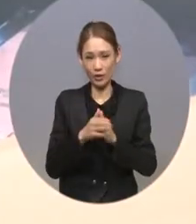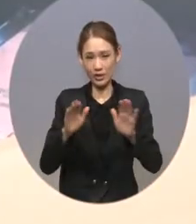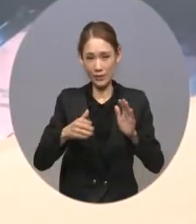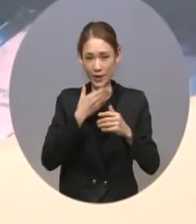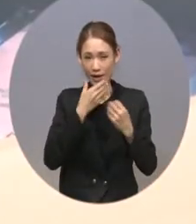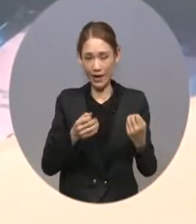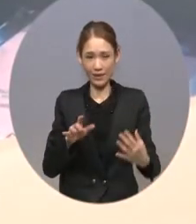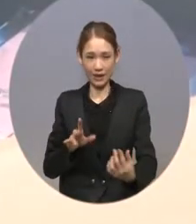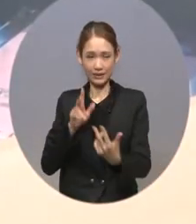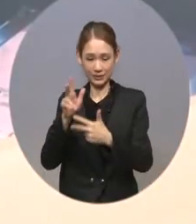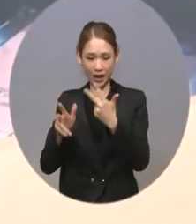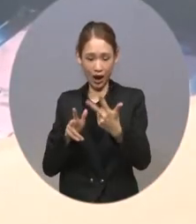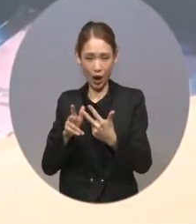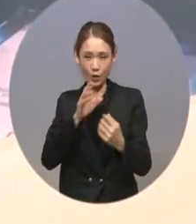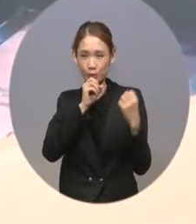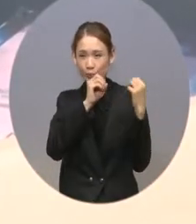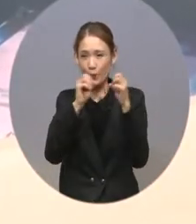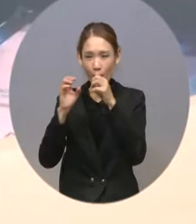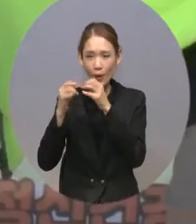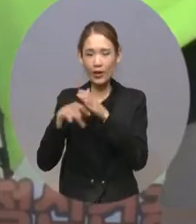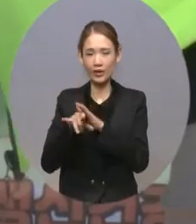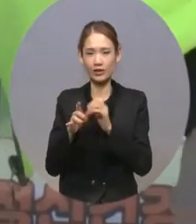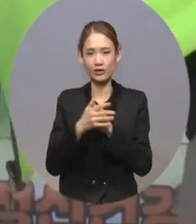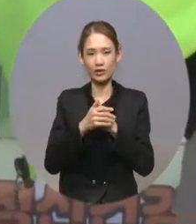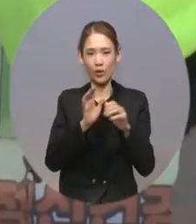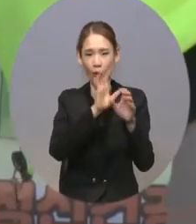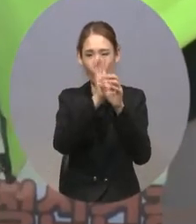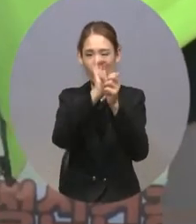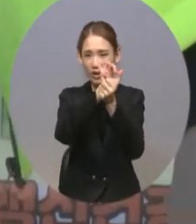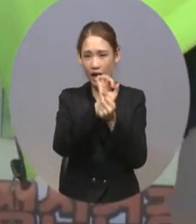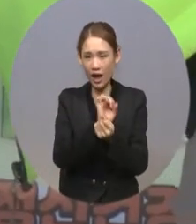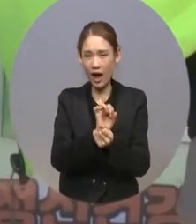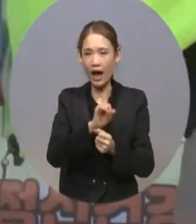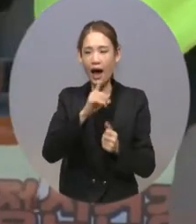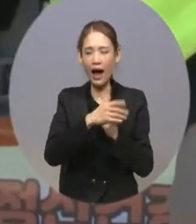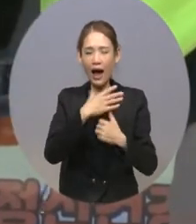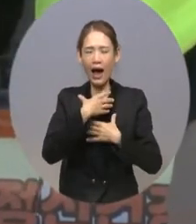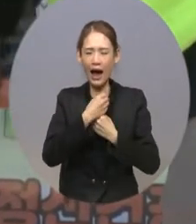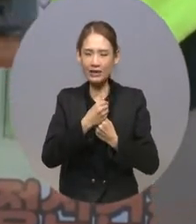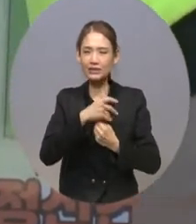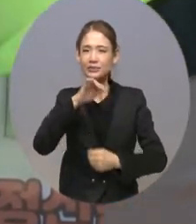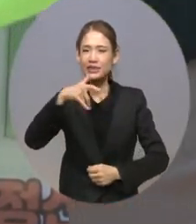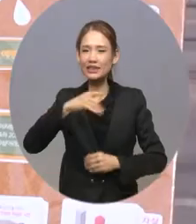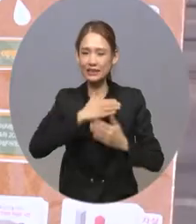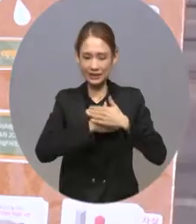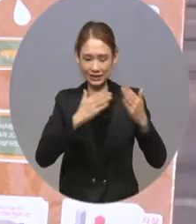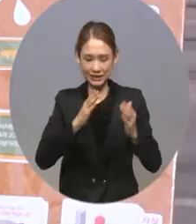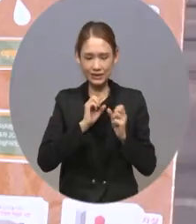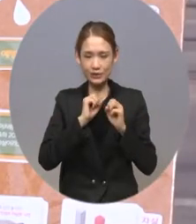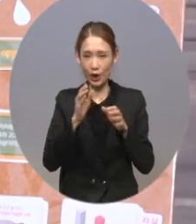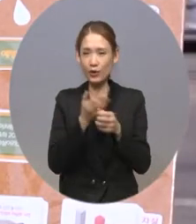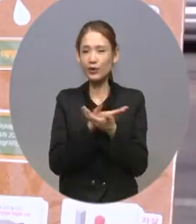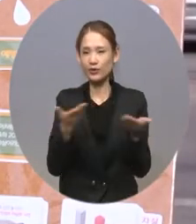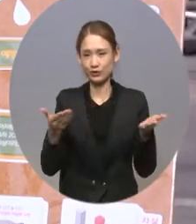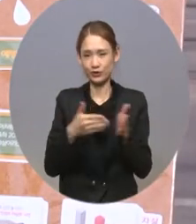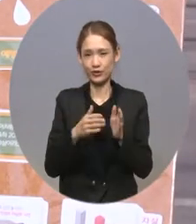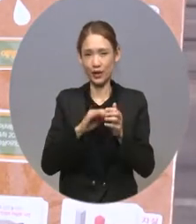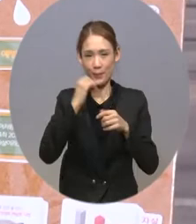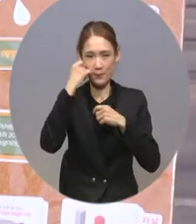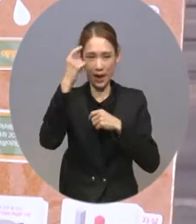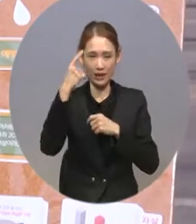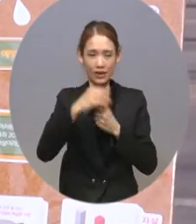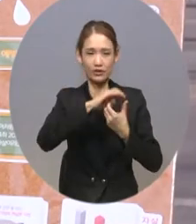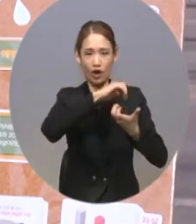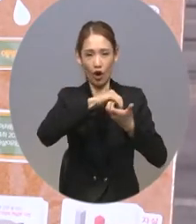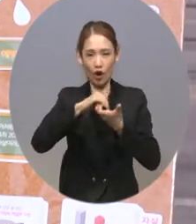해당 사업을 홍보하기 위해 코로나19 안심 키트를 홍보 물품으로 지급했습니다. 매달 정기적으로